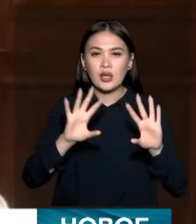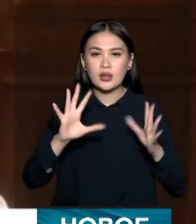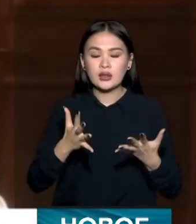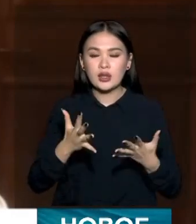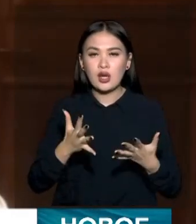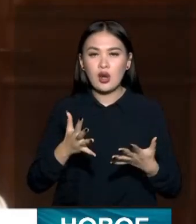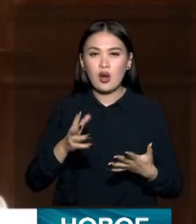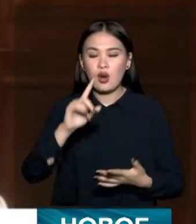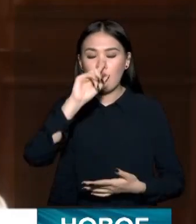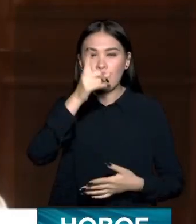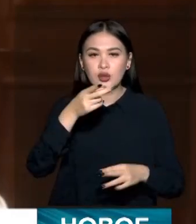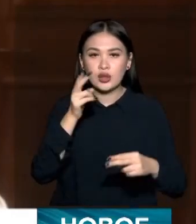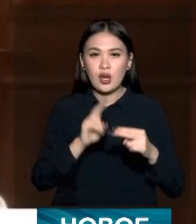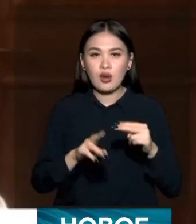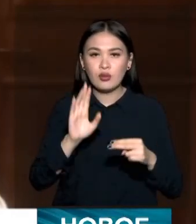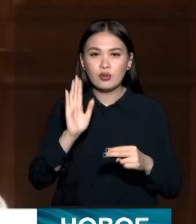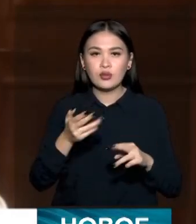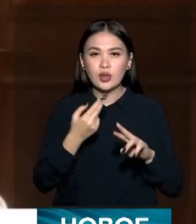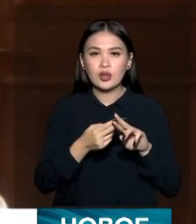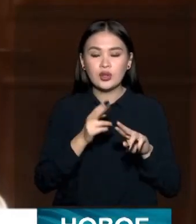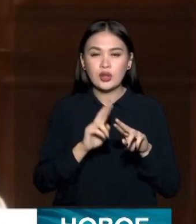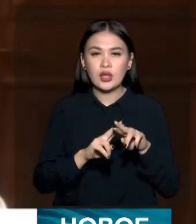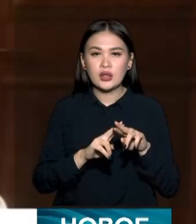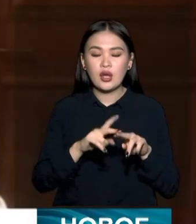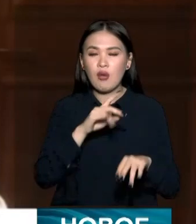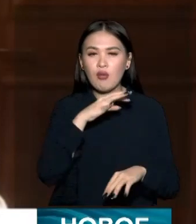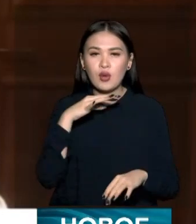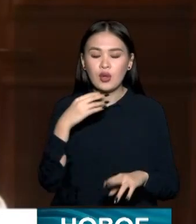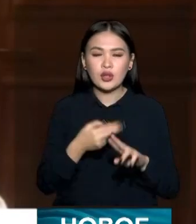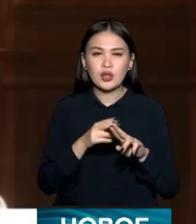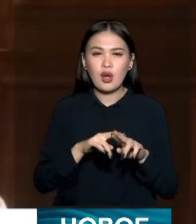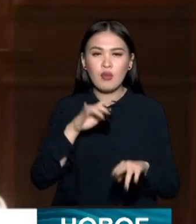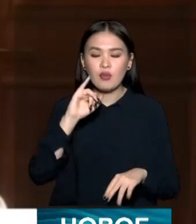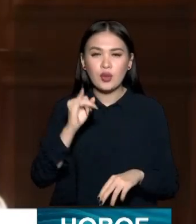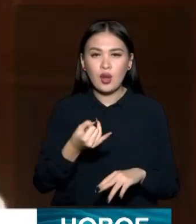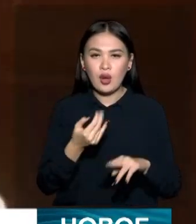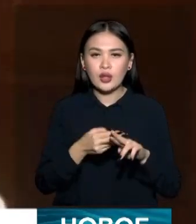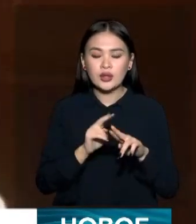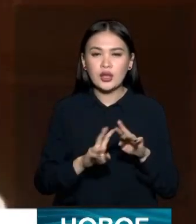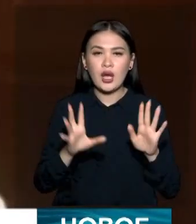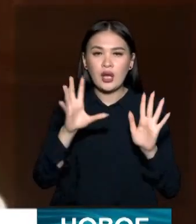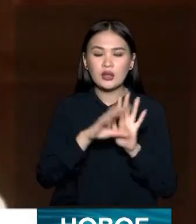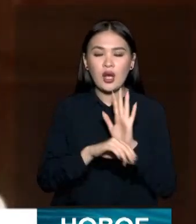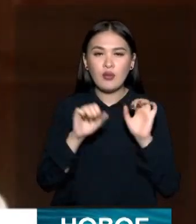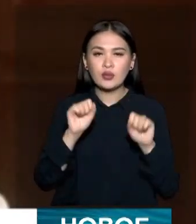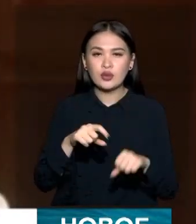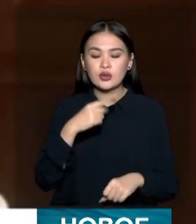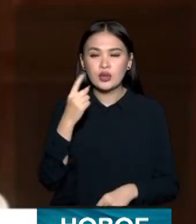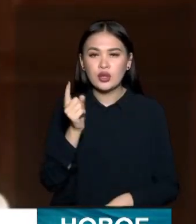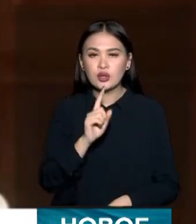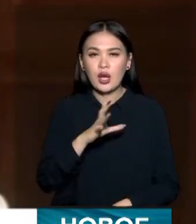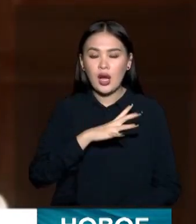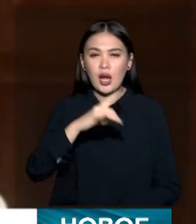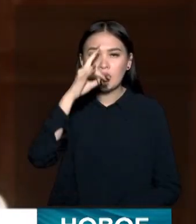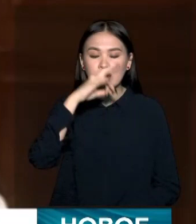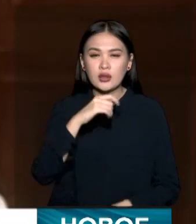с 20% инфляцией, это много, и это очень плохо. Это фактически означает, что кошелек каждого